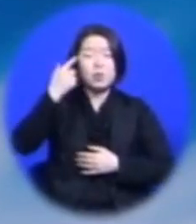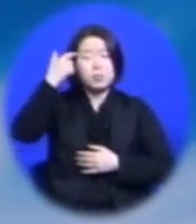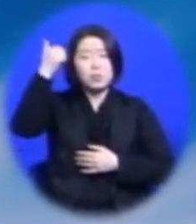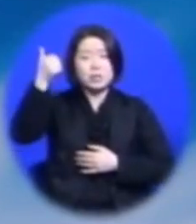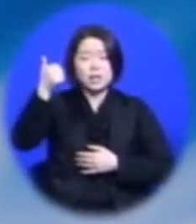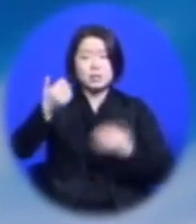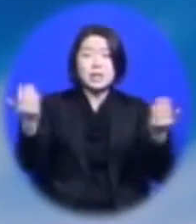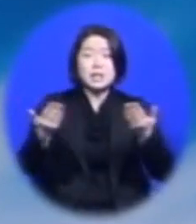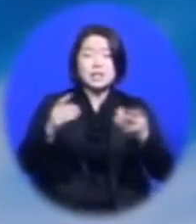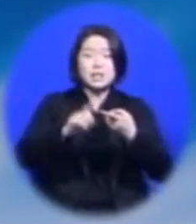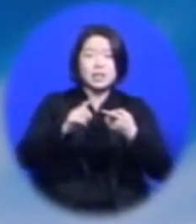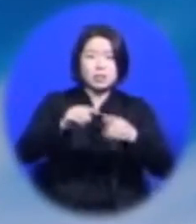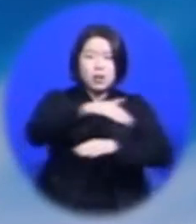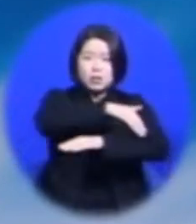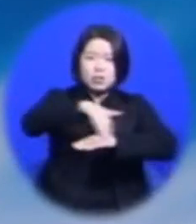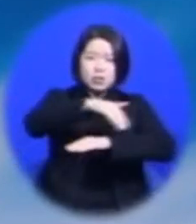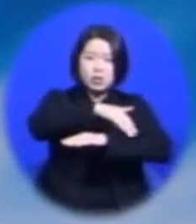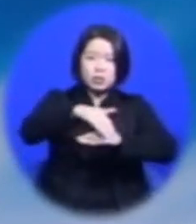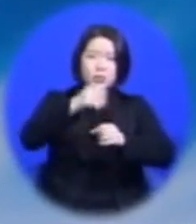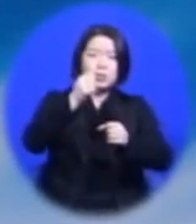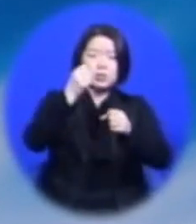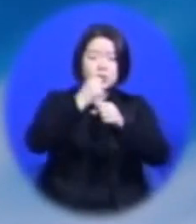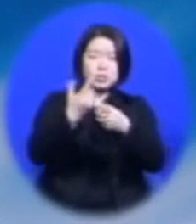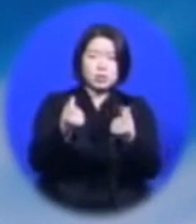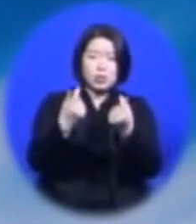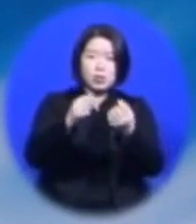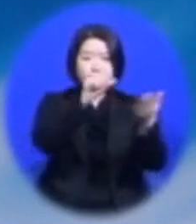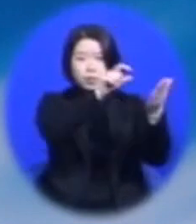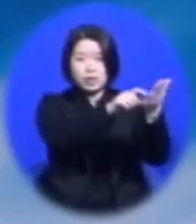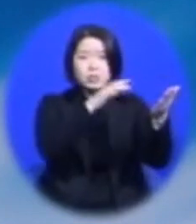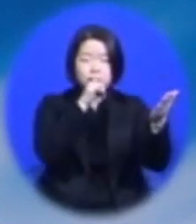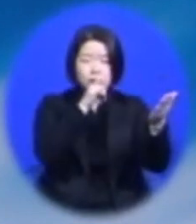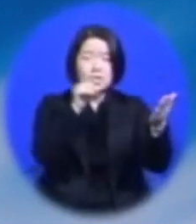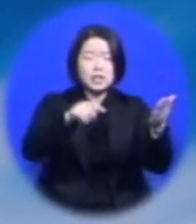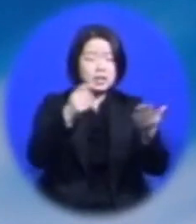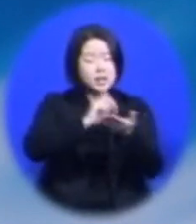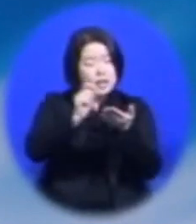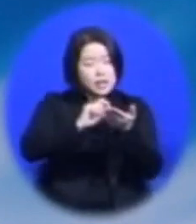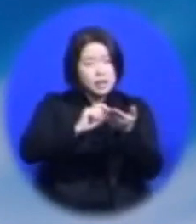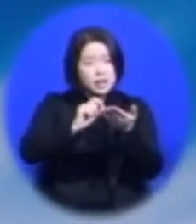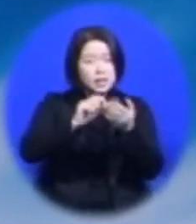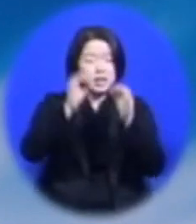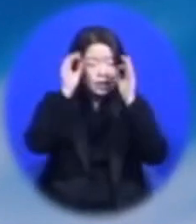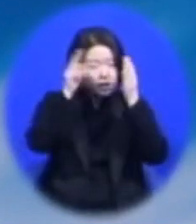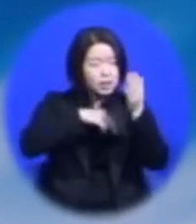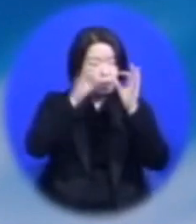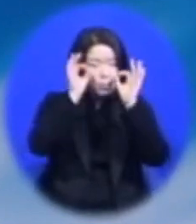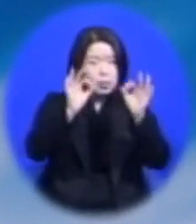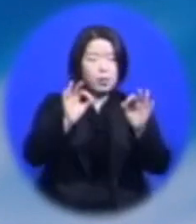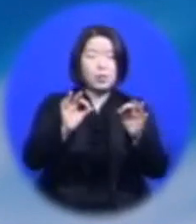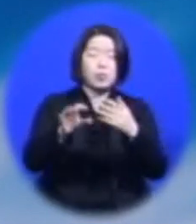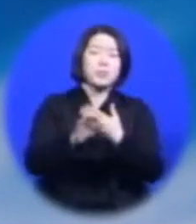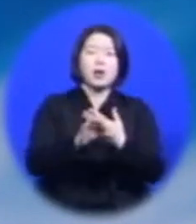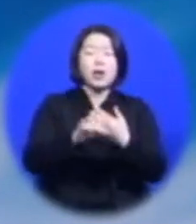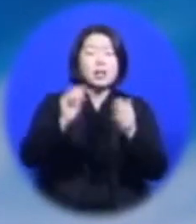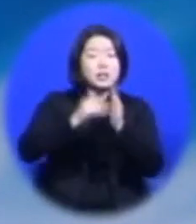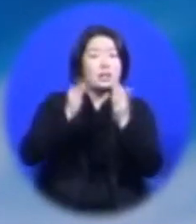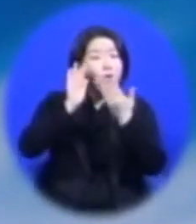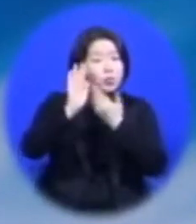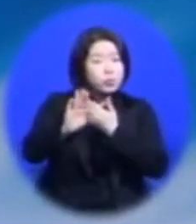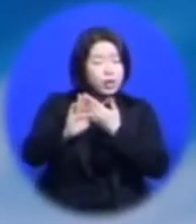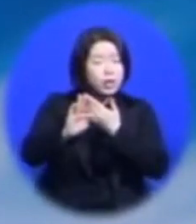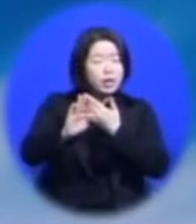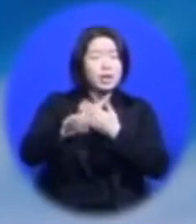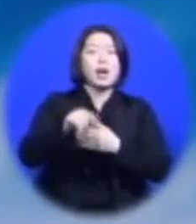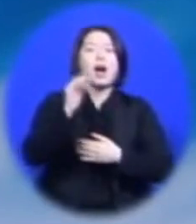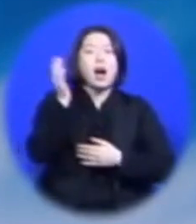나와 있어요. 이 일기를 읽어보면 하용구조 목사님이 그 이후에 아 그래서 그분이 이렇게